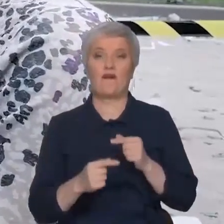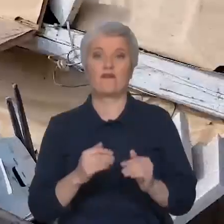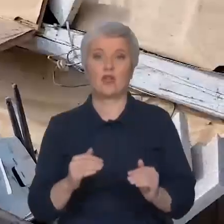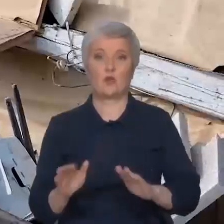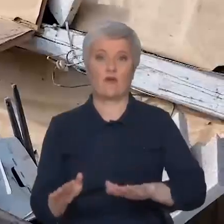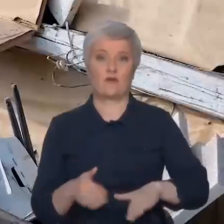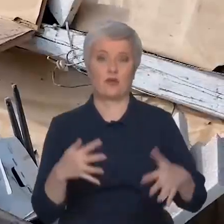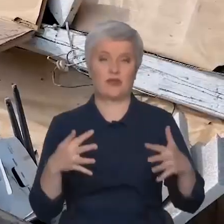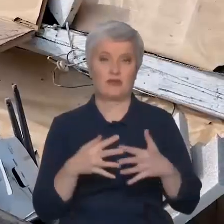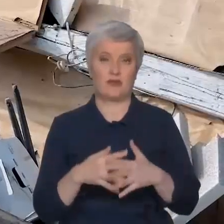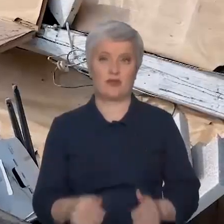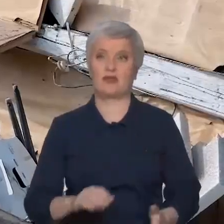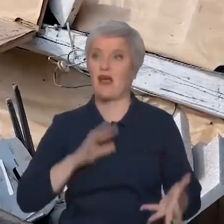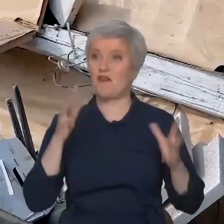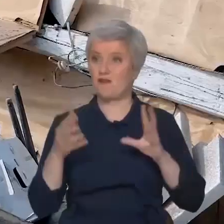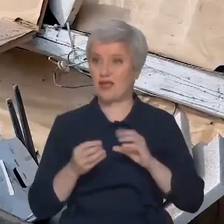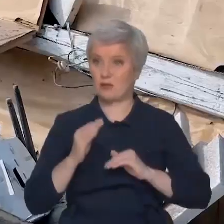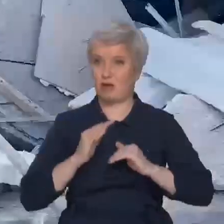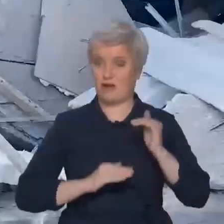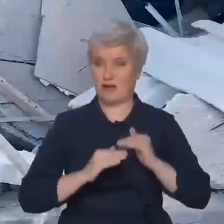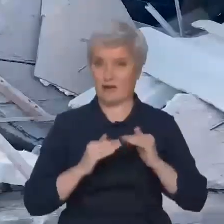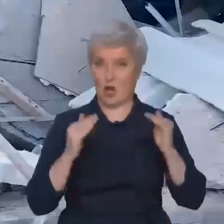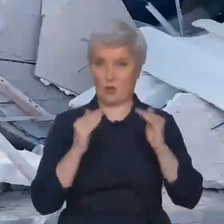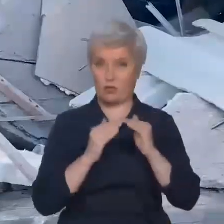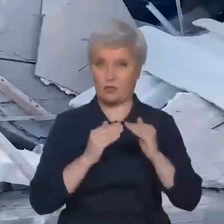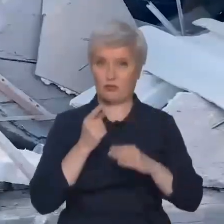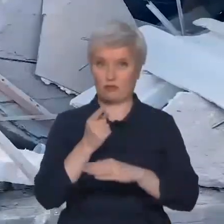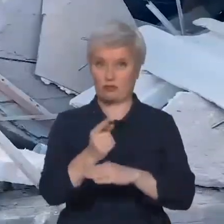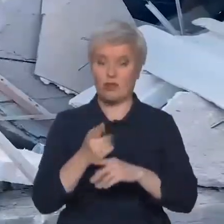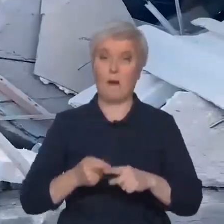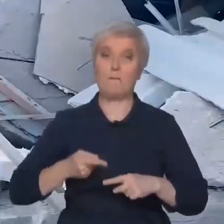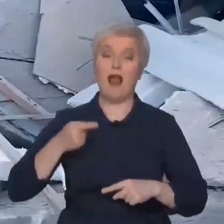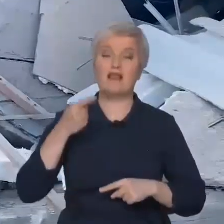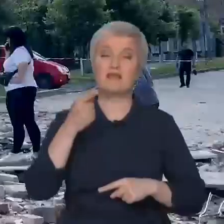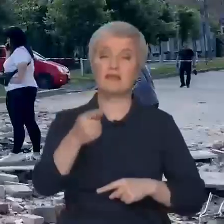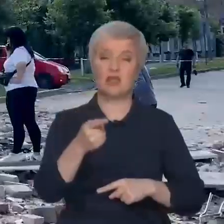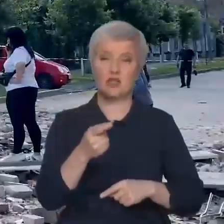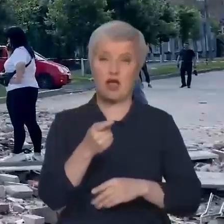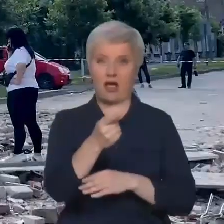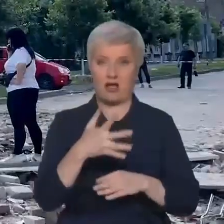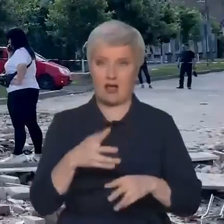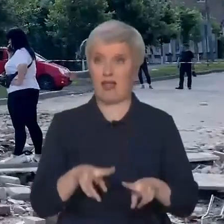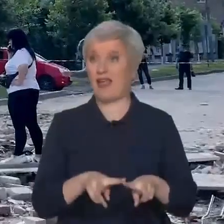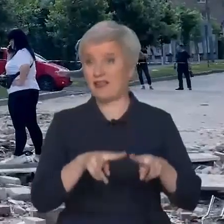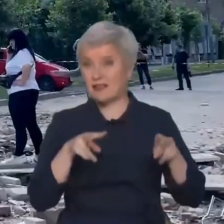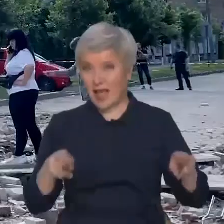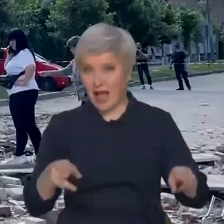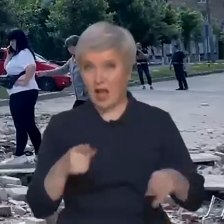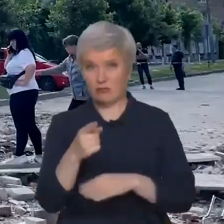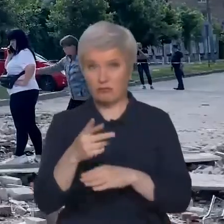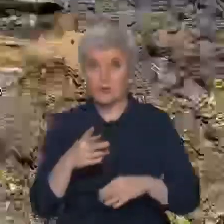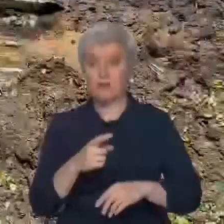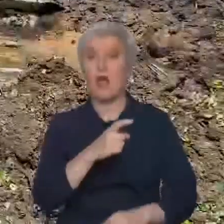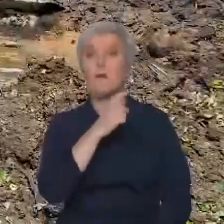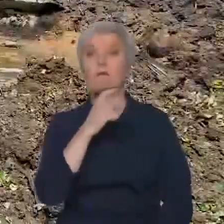війни. За висновками фахівців, по будинку Біденків влучила балістична ракета. Така ж рвонула у приватному секторі на півночі міста.